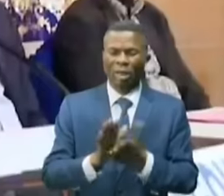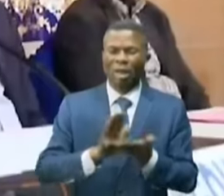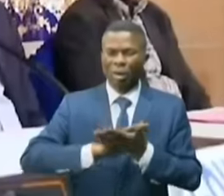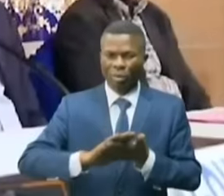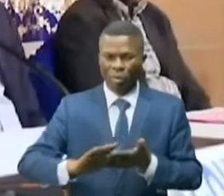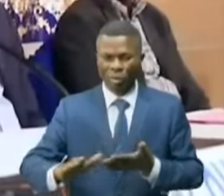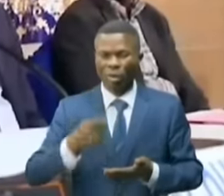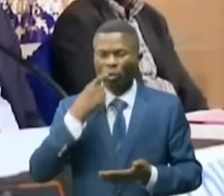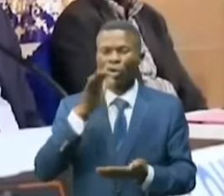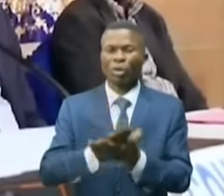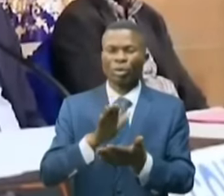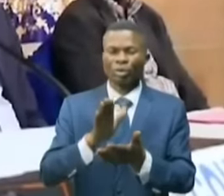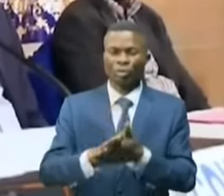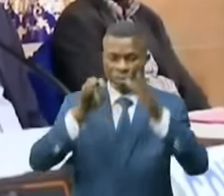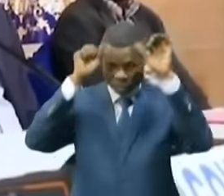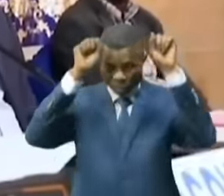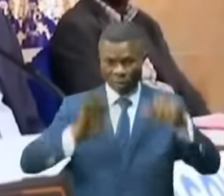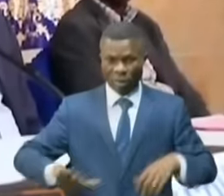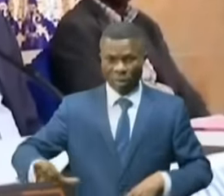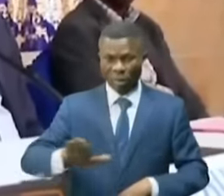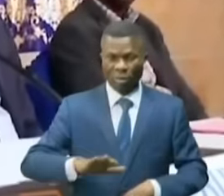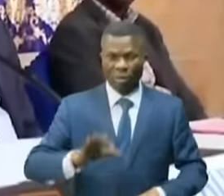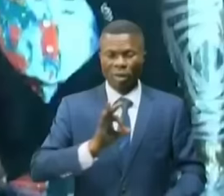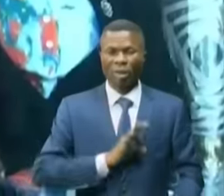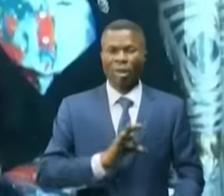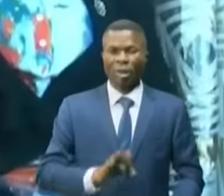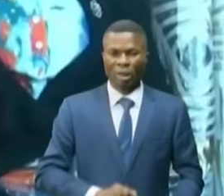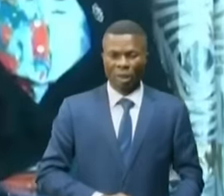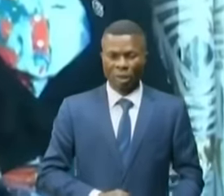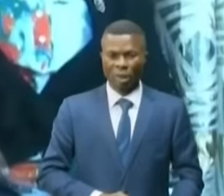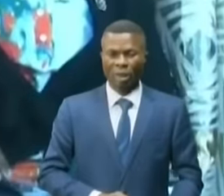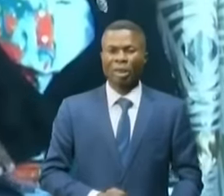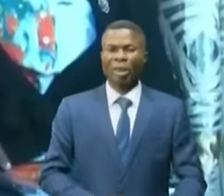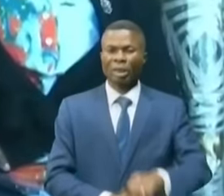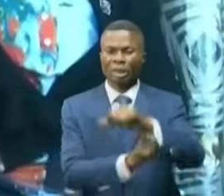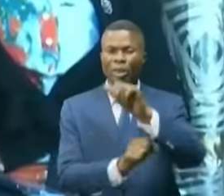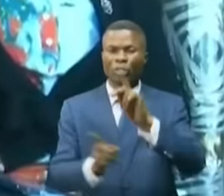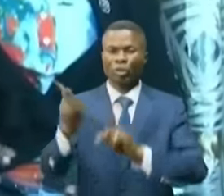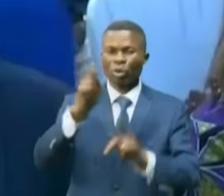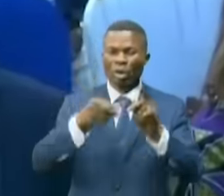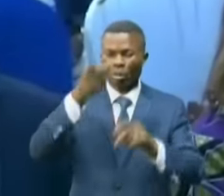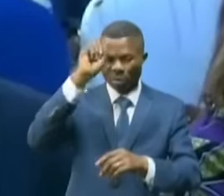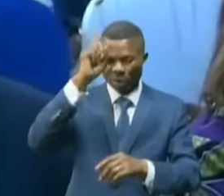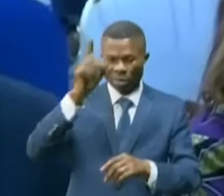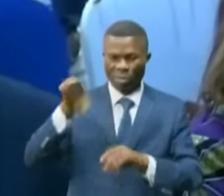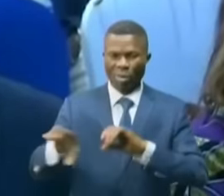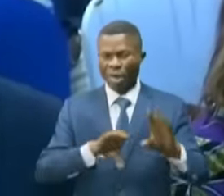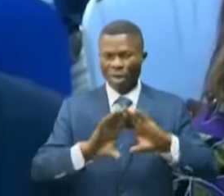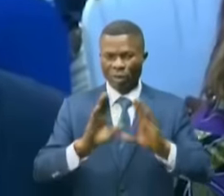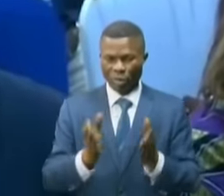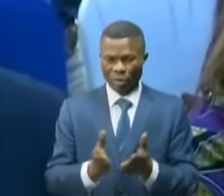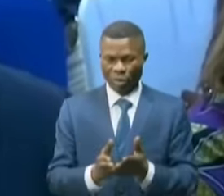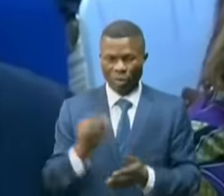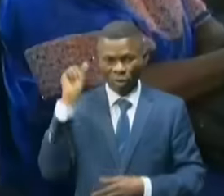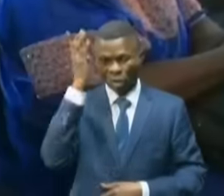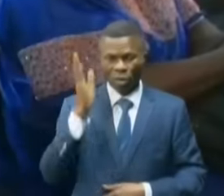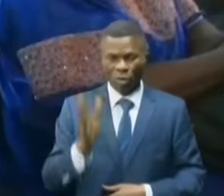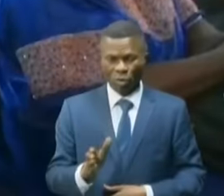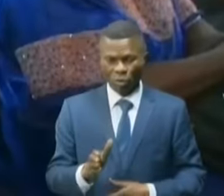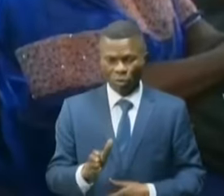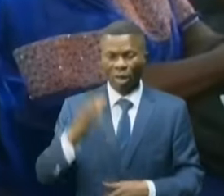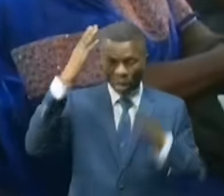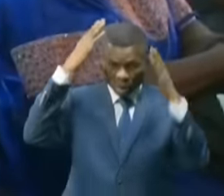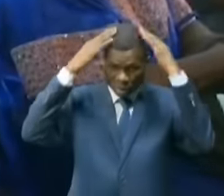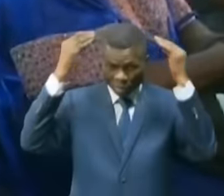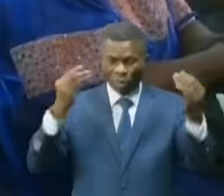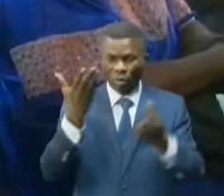Rendant hommage au président de la République, Félix Tshisekedi, qui place le bien-être de la population au centre de son action, le gouverneur Joseph Moïse Kamboulou